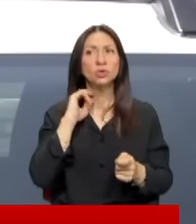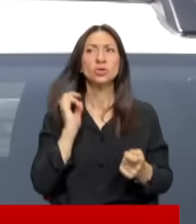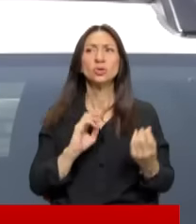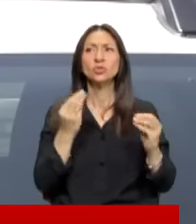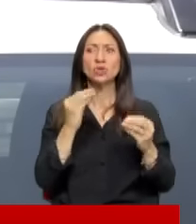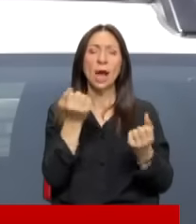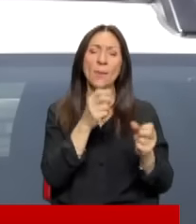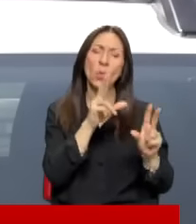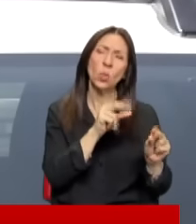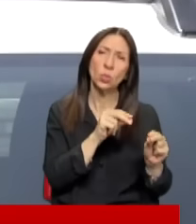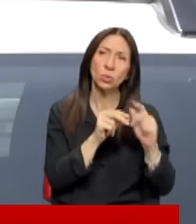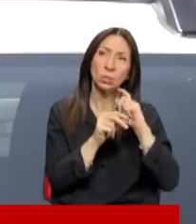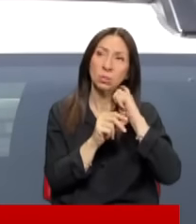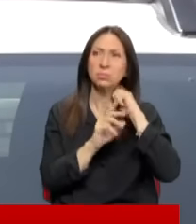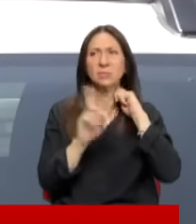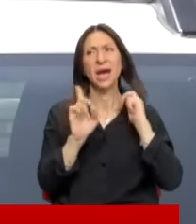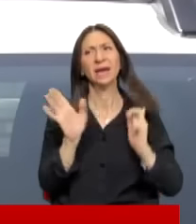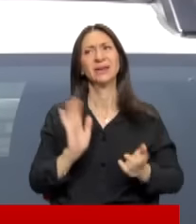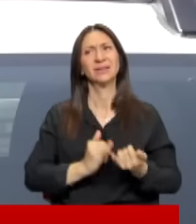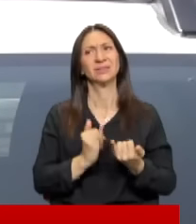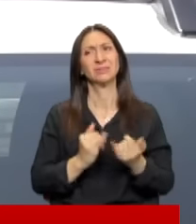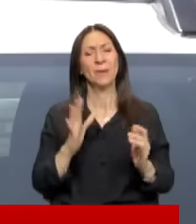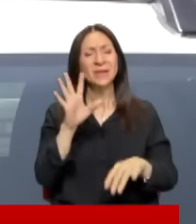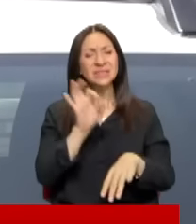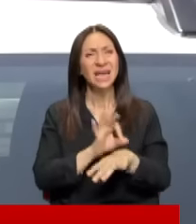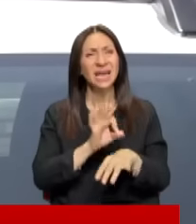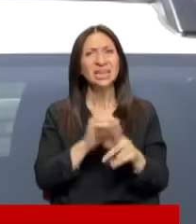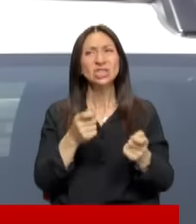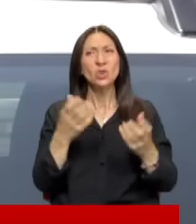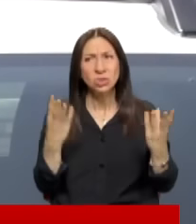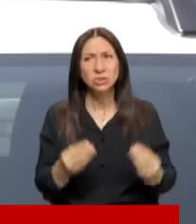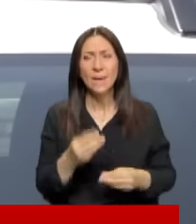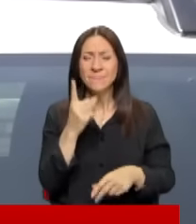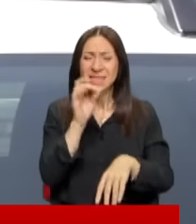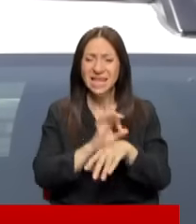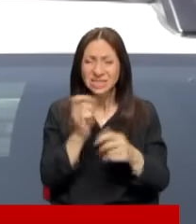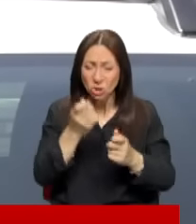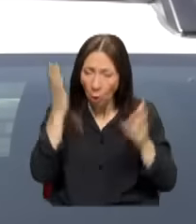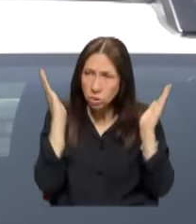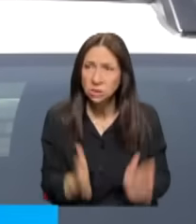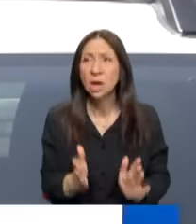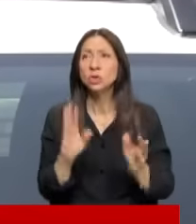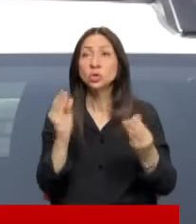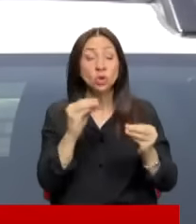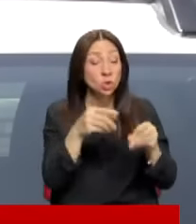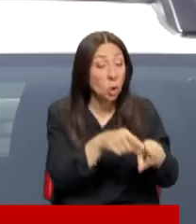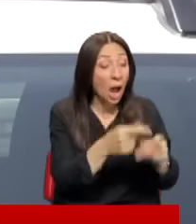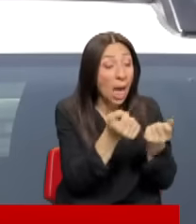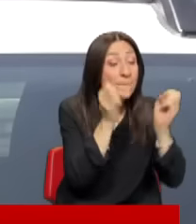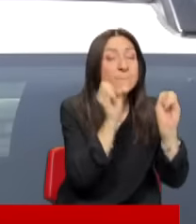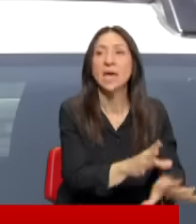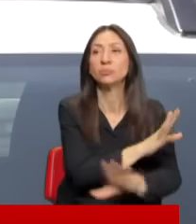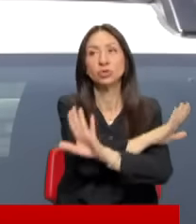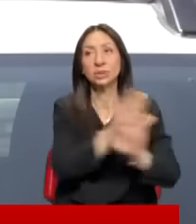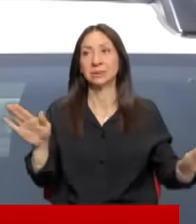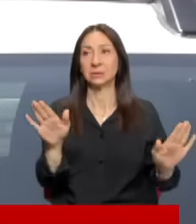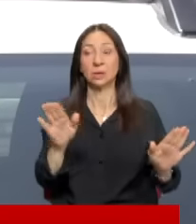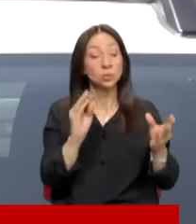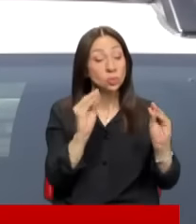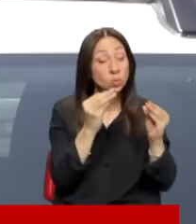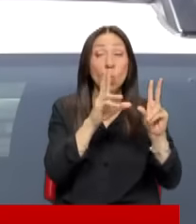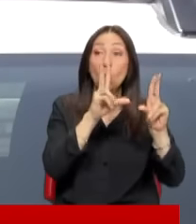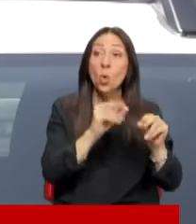arabada uyuyordu. Hayır kardeşim. 5 dakikada işin olsa, 1 dakikada işin olsa çocuksuz arabadan çıkmayacaksın.